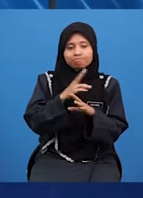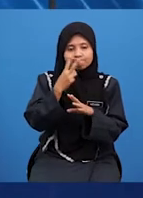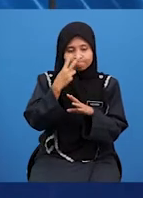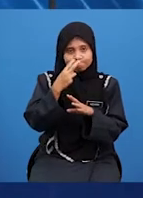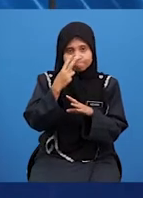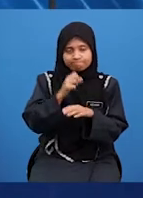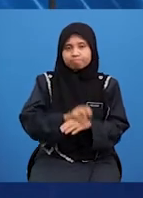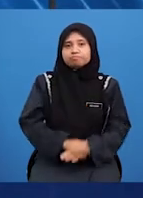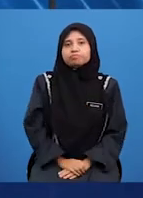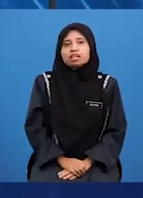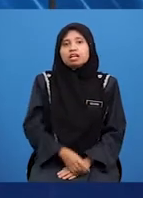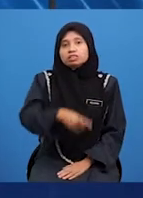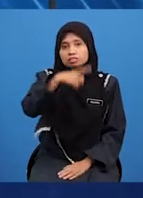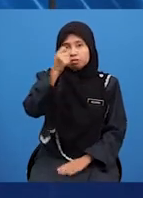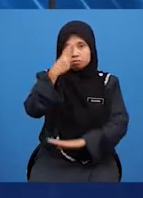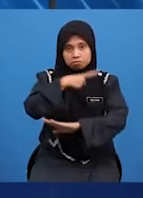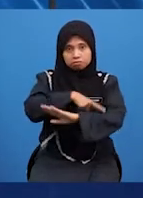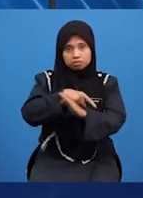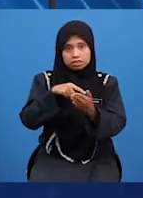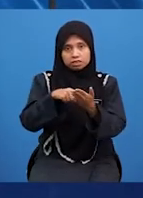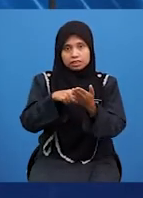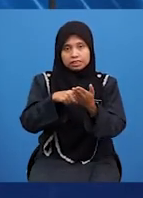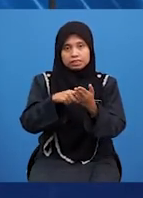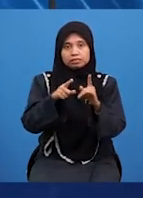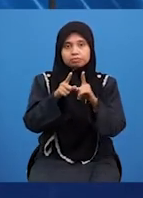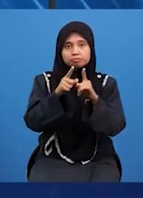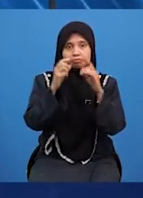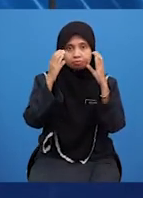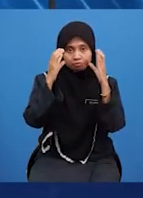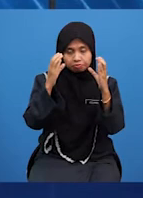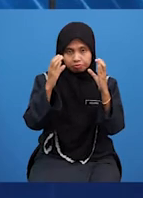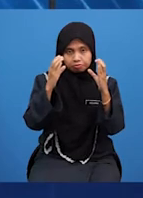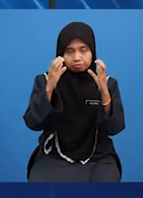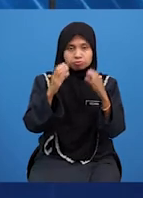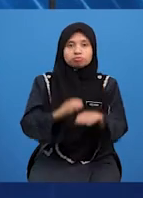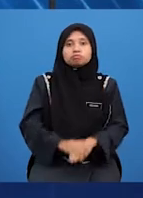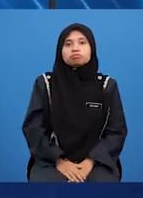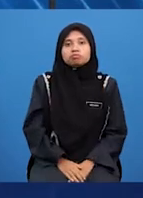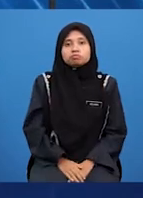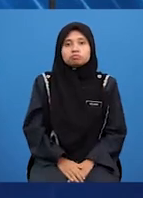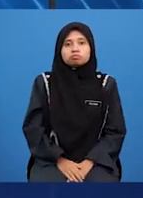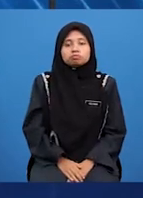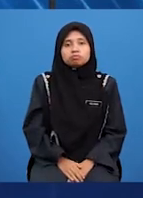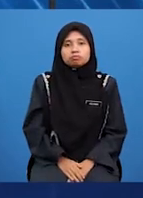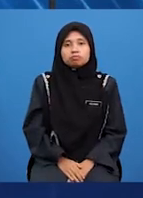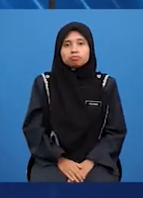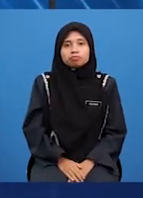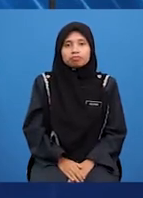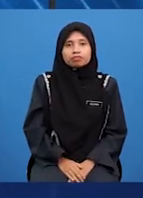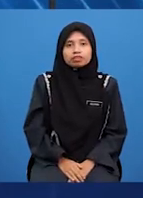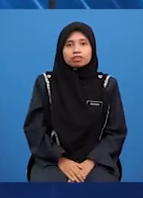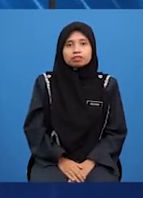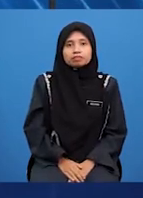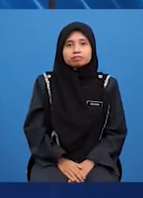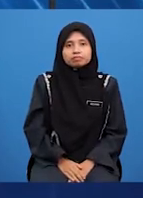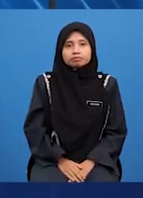jangan murung-murung. Kerana pada hari ini bersama dengan Cikgu Don merupakan seorang insan yang cukup istimewa yang saya bawakan bersama-sama dengan tak lain tak bukan.